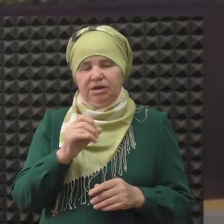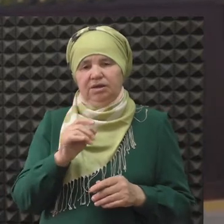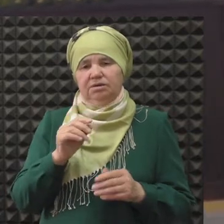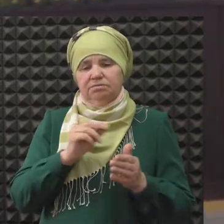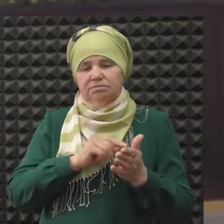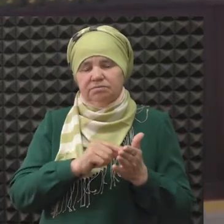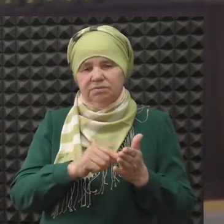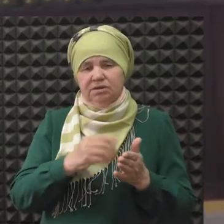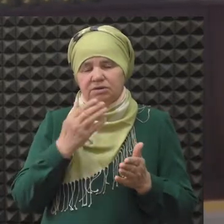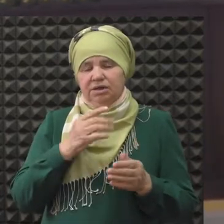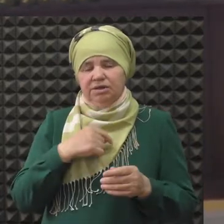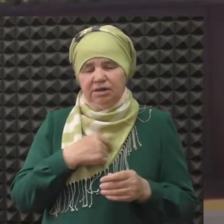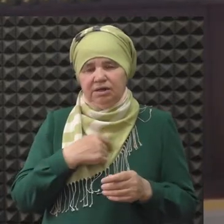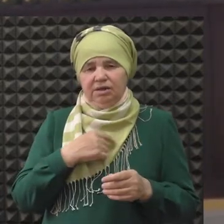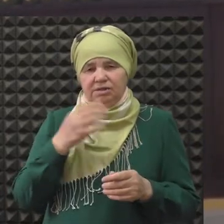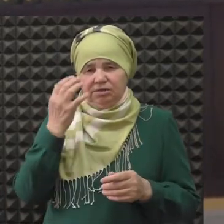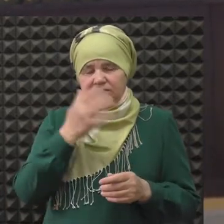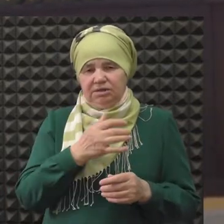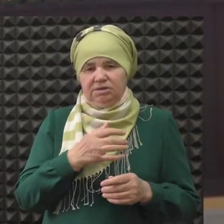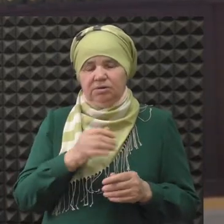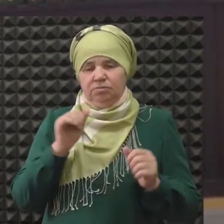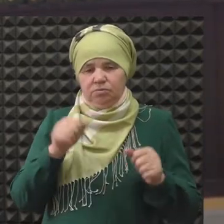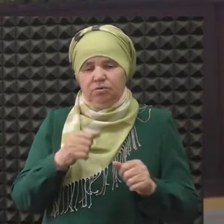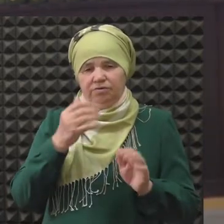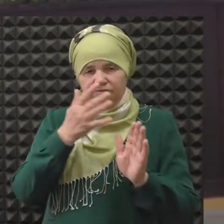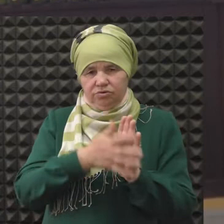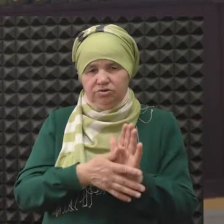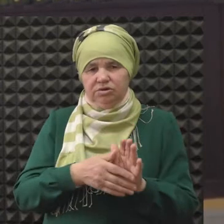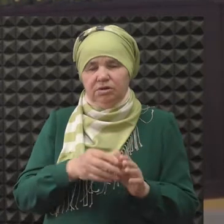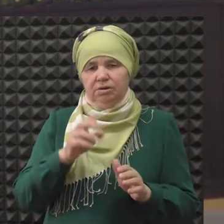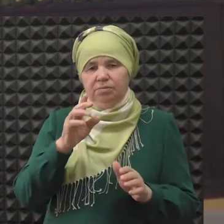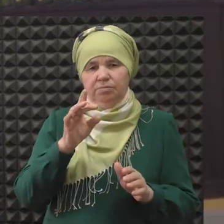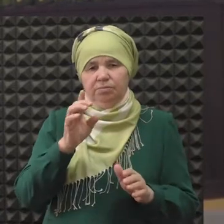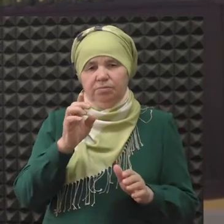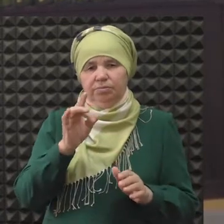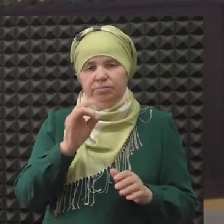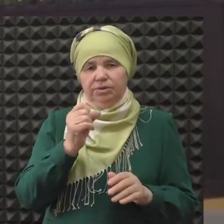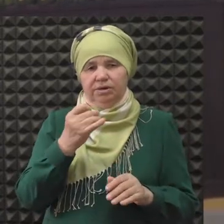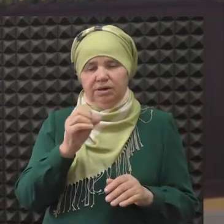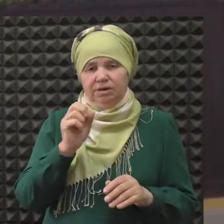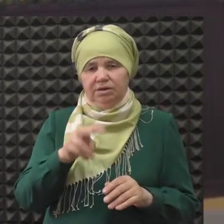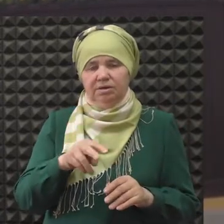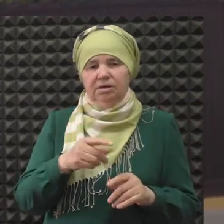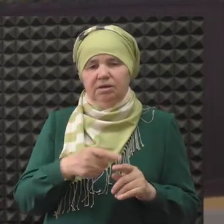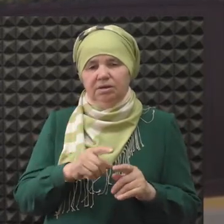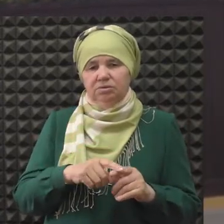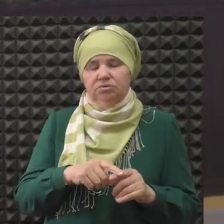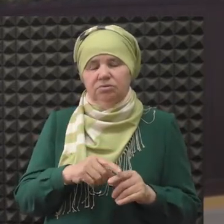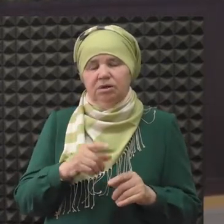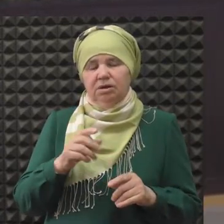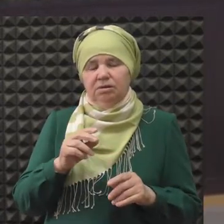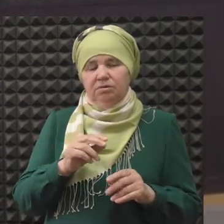очень тяжело, но, альхамдулилля, я мог выучить тоже Брайль. Потом пришел к нашему